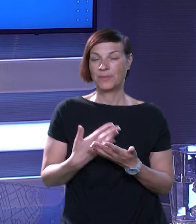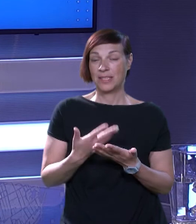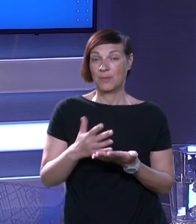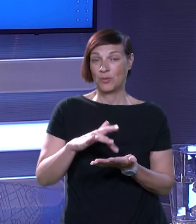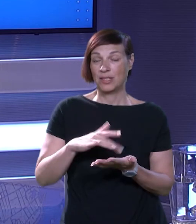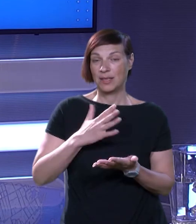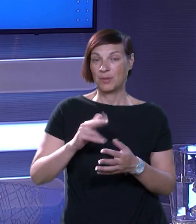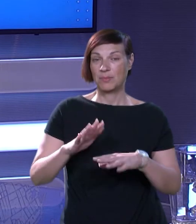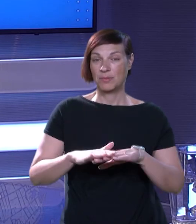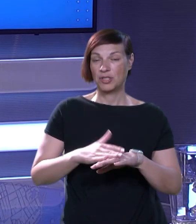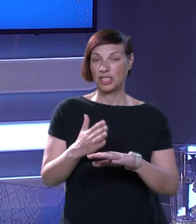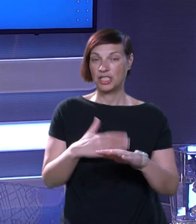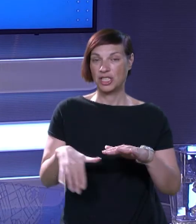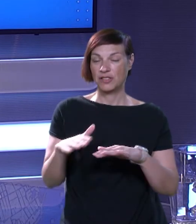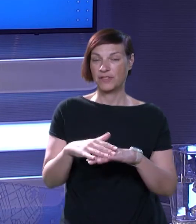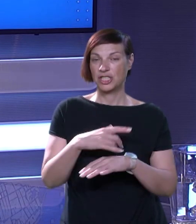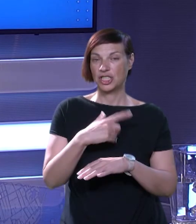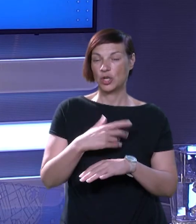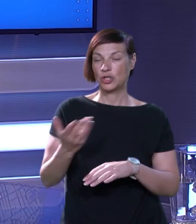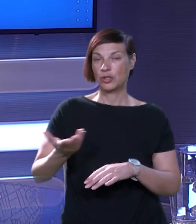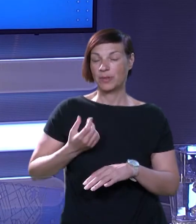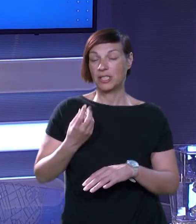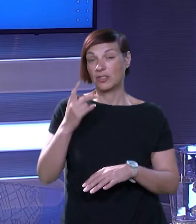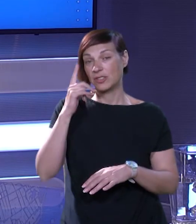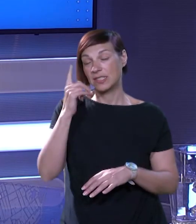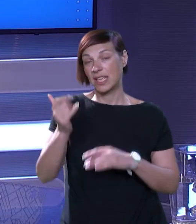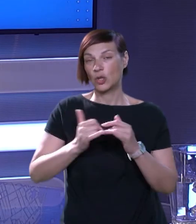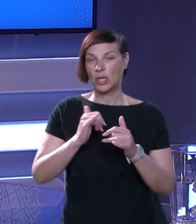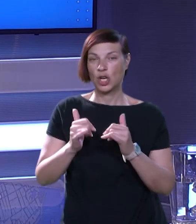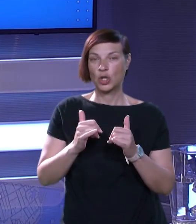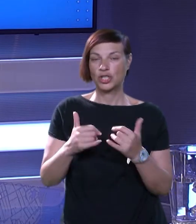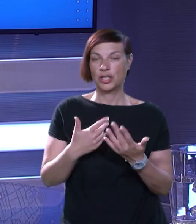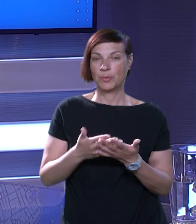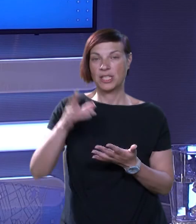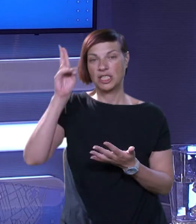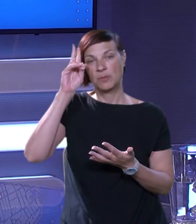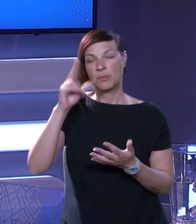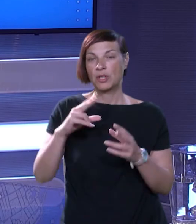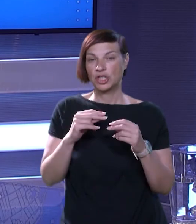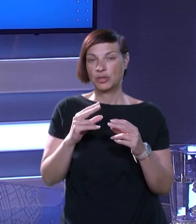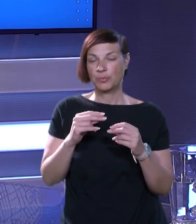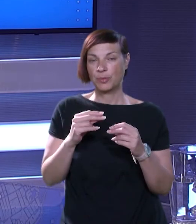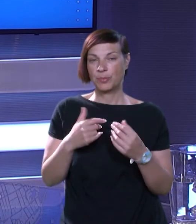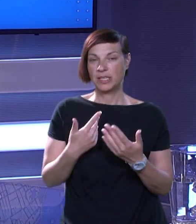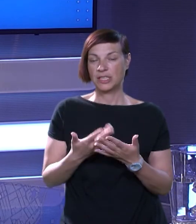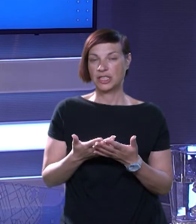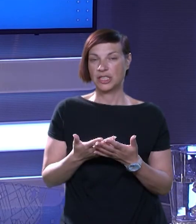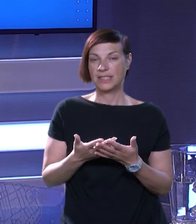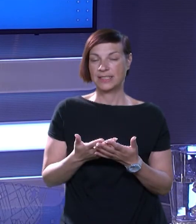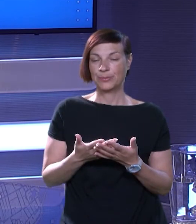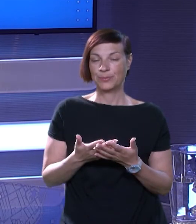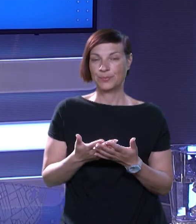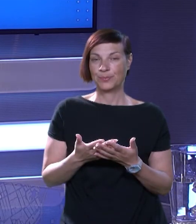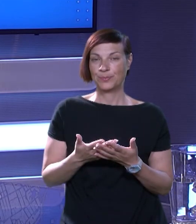da budem tamo. Imam osjećaj da će i više ljudi doći ako znaju da gostujemo i da ćemo moći popričati. Uvijek se ti